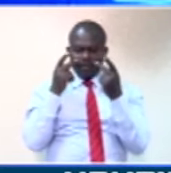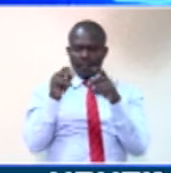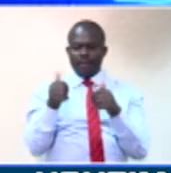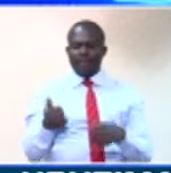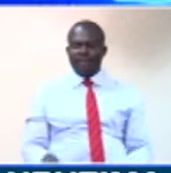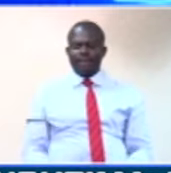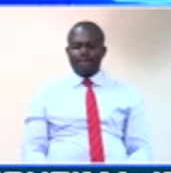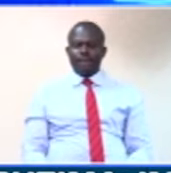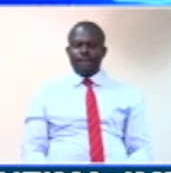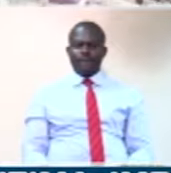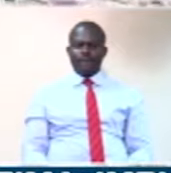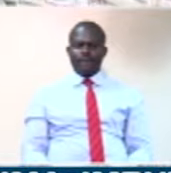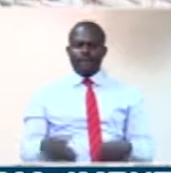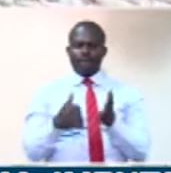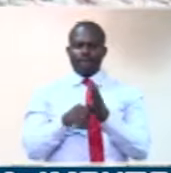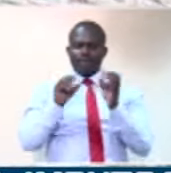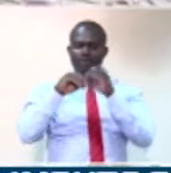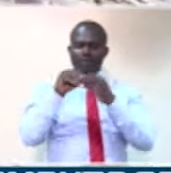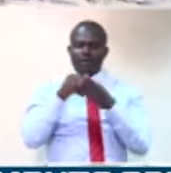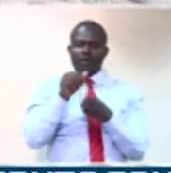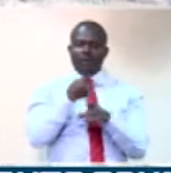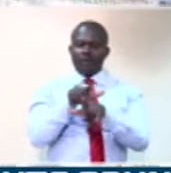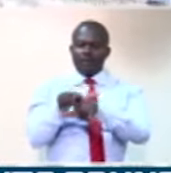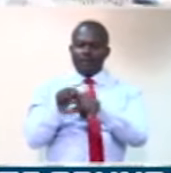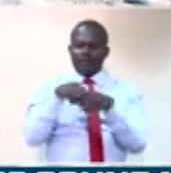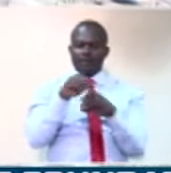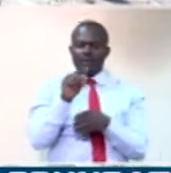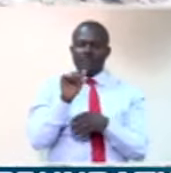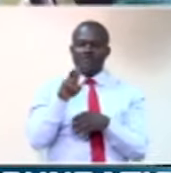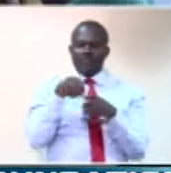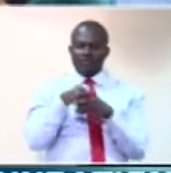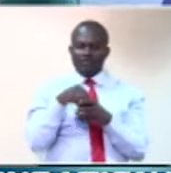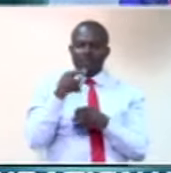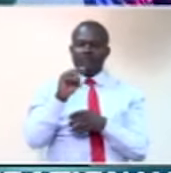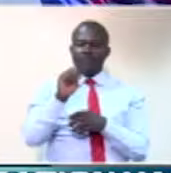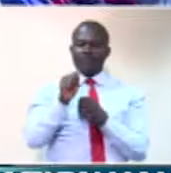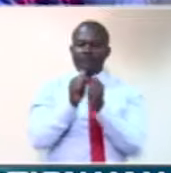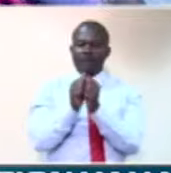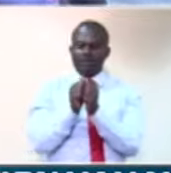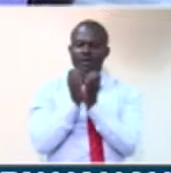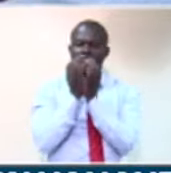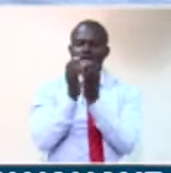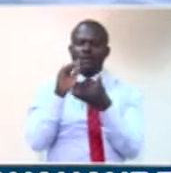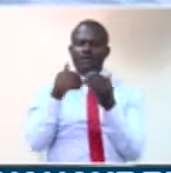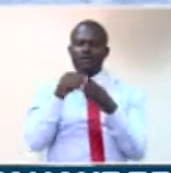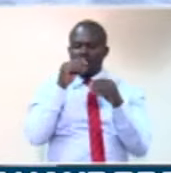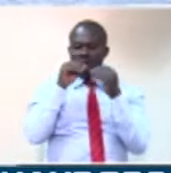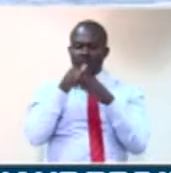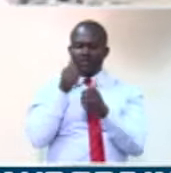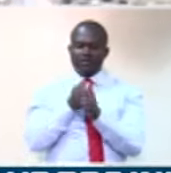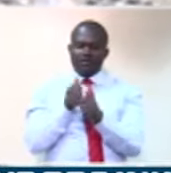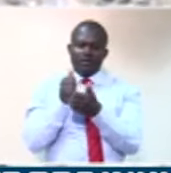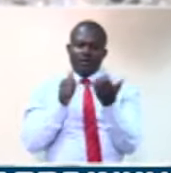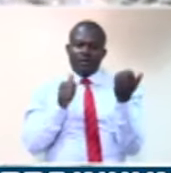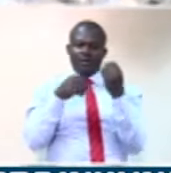n'ibindi kuri iyi nkuru. Ikibazo cy'umusaruro w'isambaza mu kiyaga cya Kivu haba Nyamasheke ni Rusizi, abakivuga bose muri buri rwego